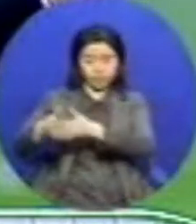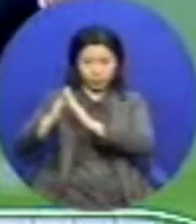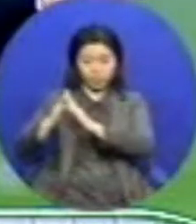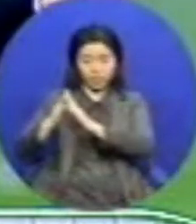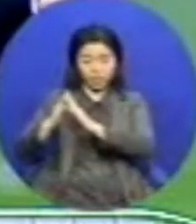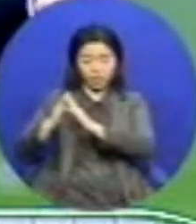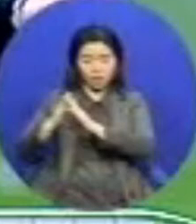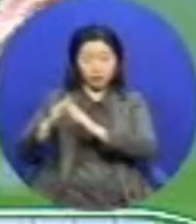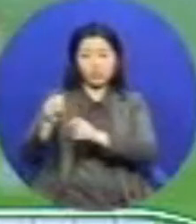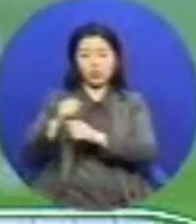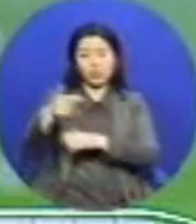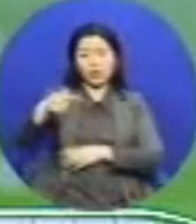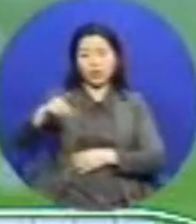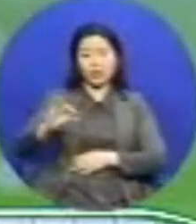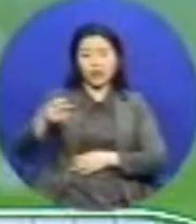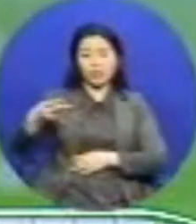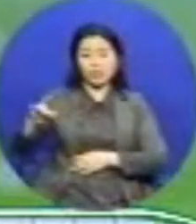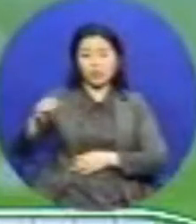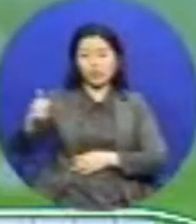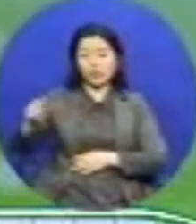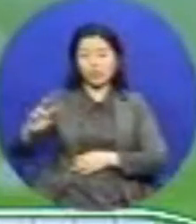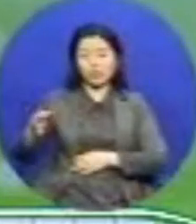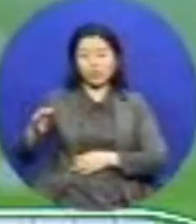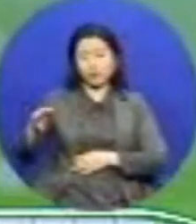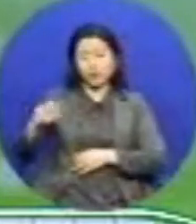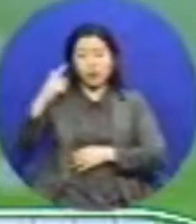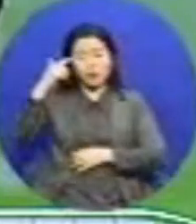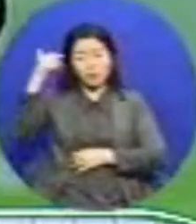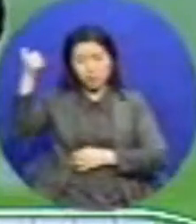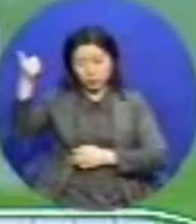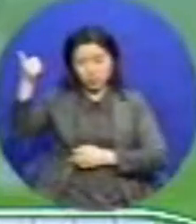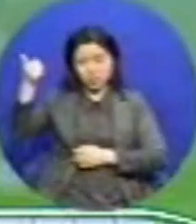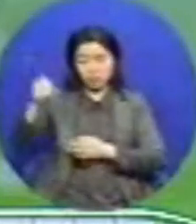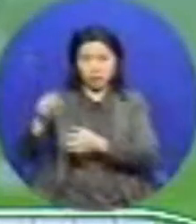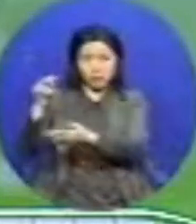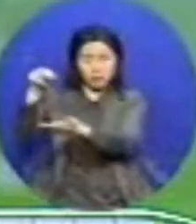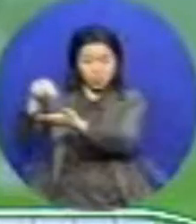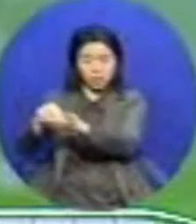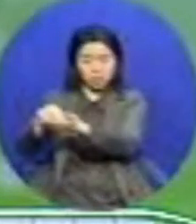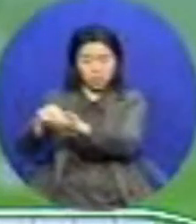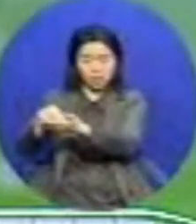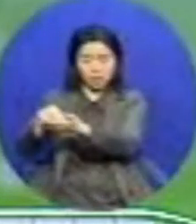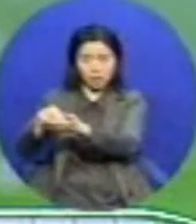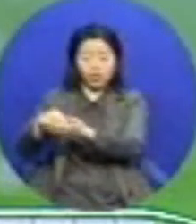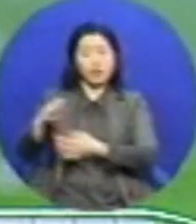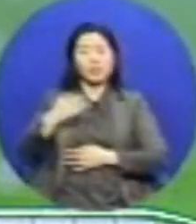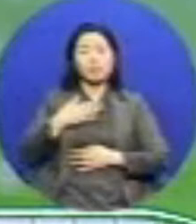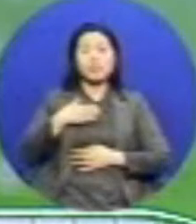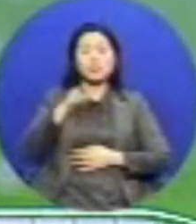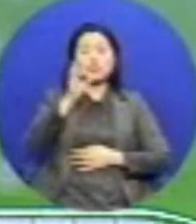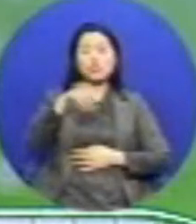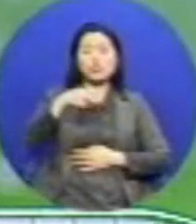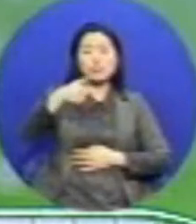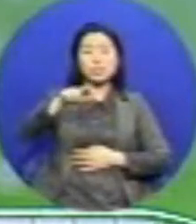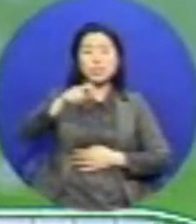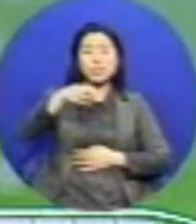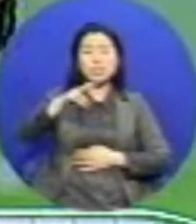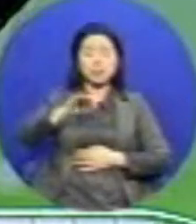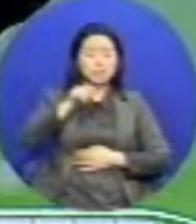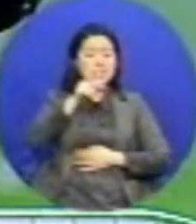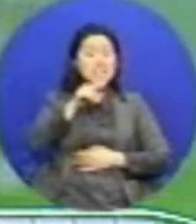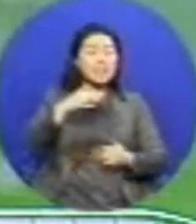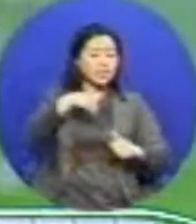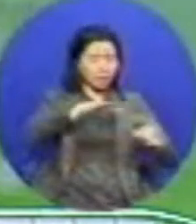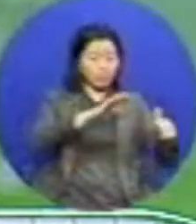달리 목사를 세웠는데 i 유기성목사 너가 나가라 그래 도전을 할 수도 있을 것 같아요 교회